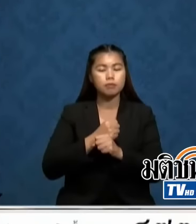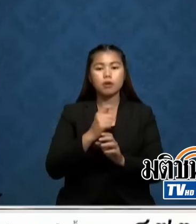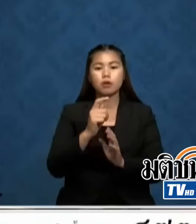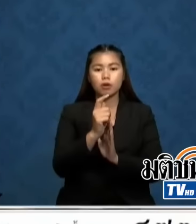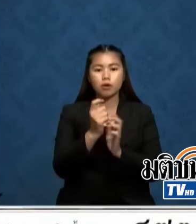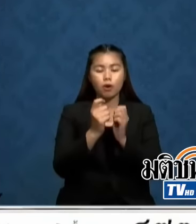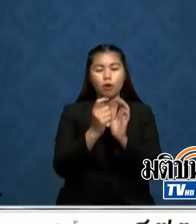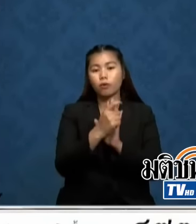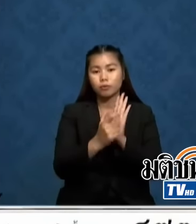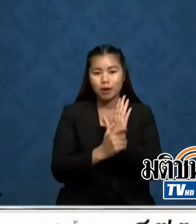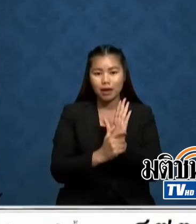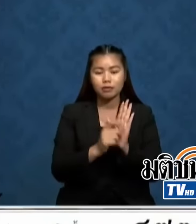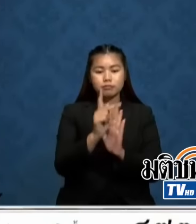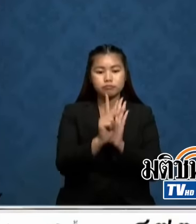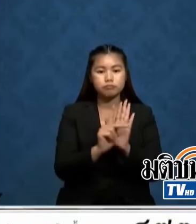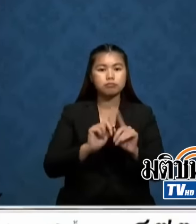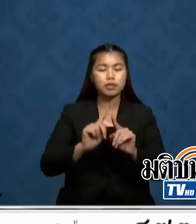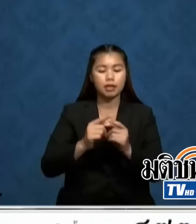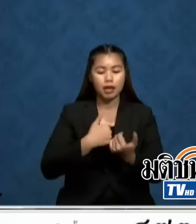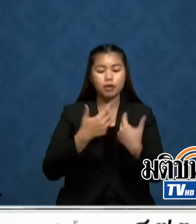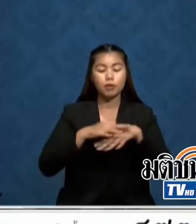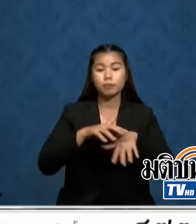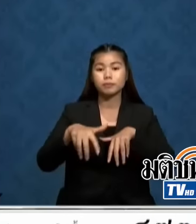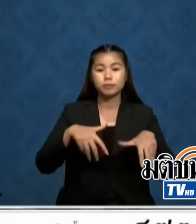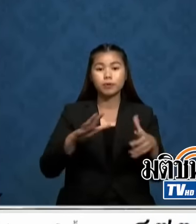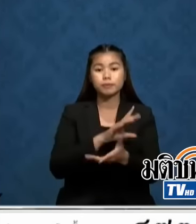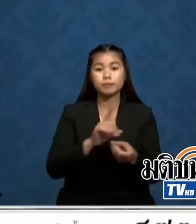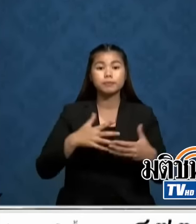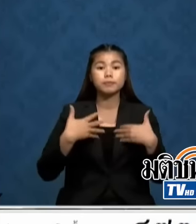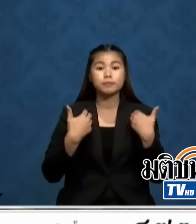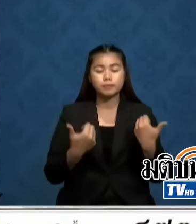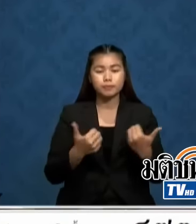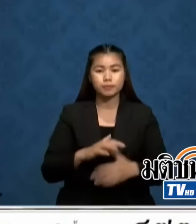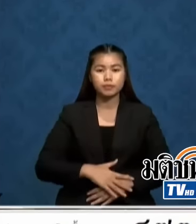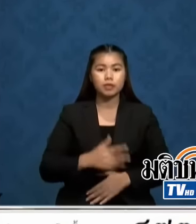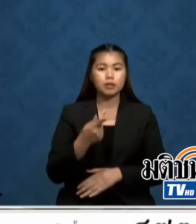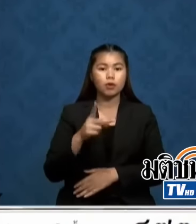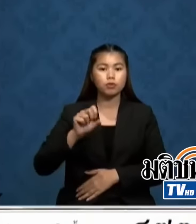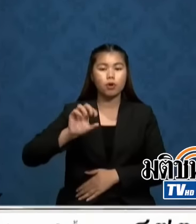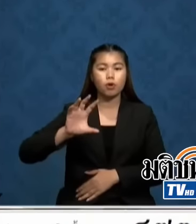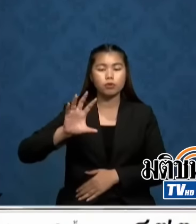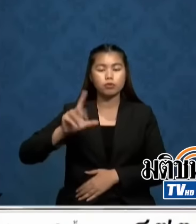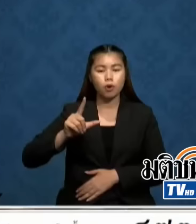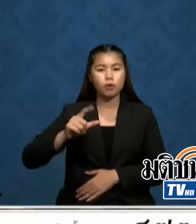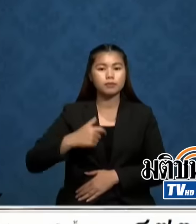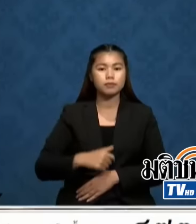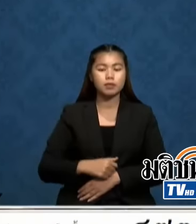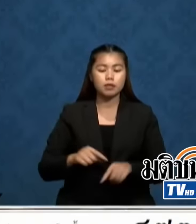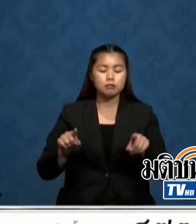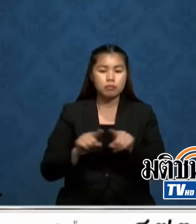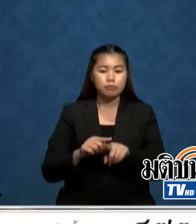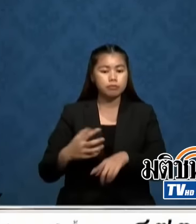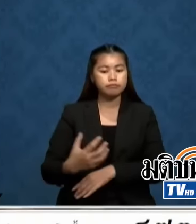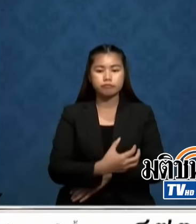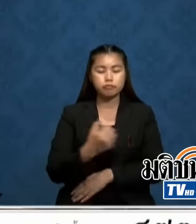การอยู่ร่วมกันในสังคมเหตุผลครับคสชคือเผด็จการกฎหมายที่มาจาก